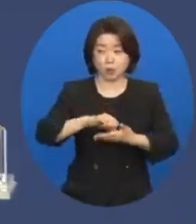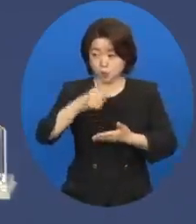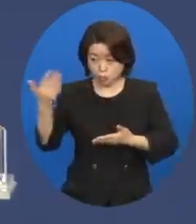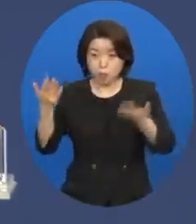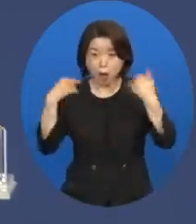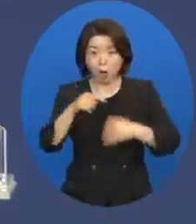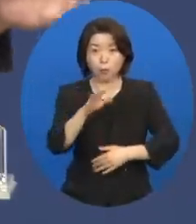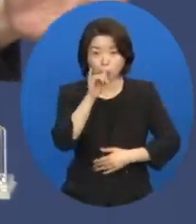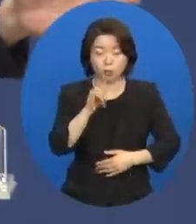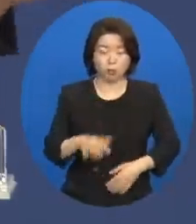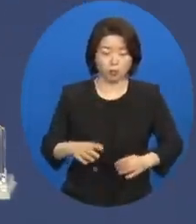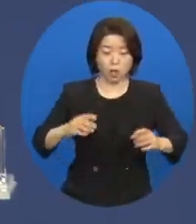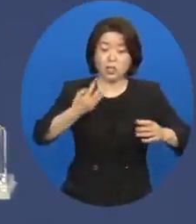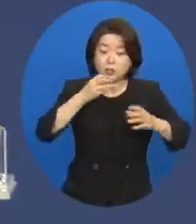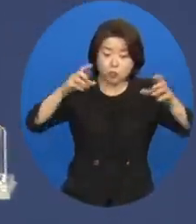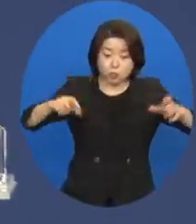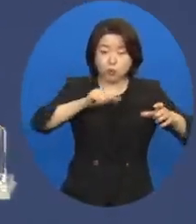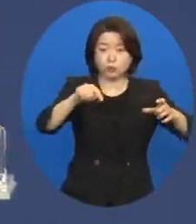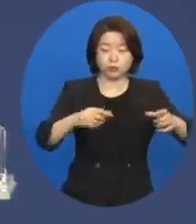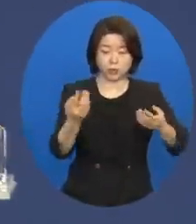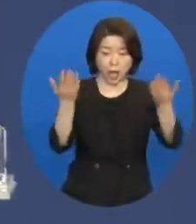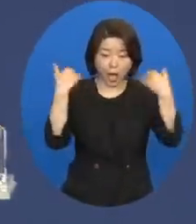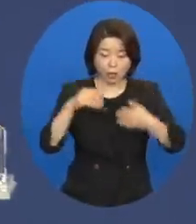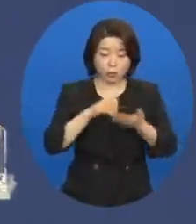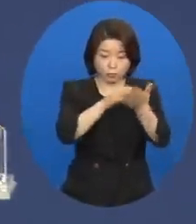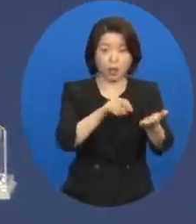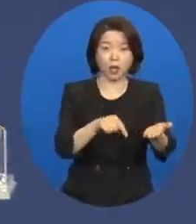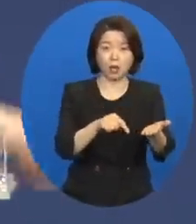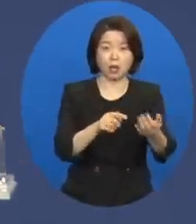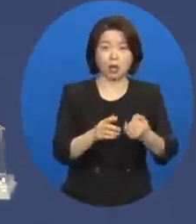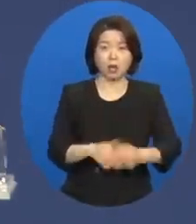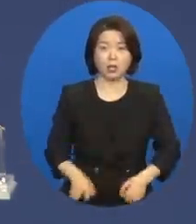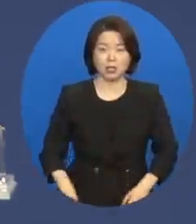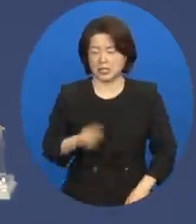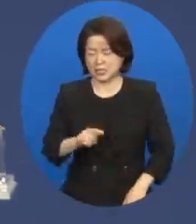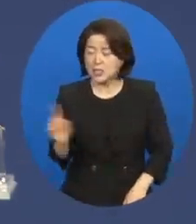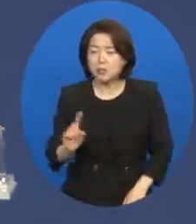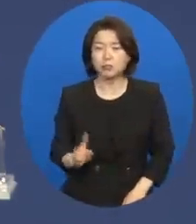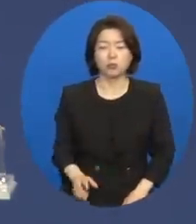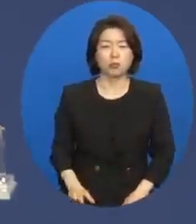명문학교예요. 수도권에 있는 거기를 들어갔는데 이게 너무